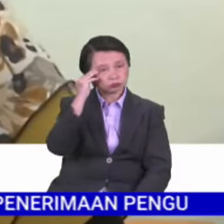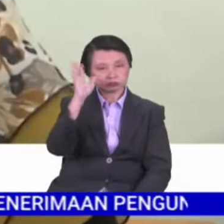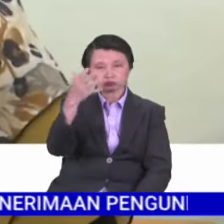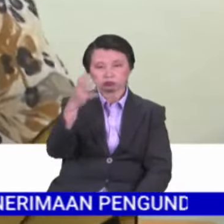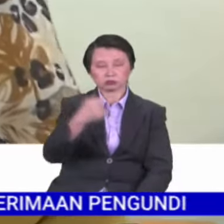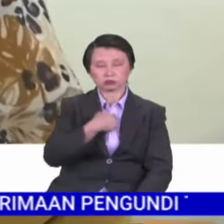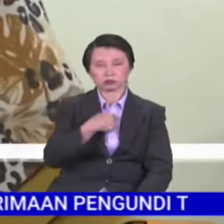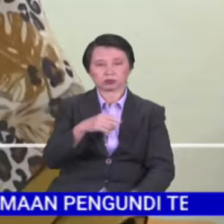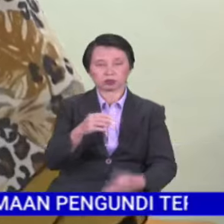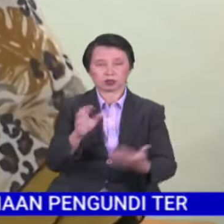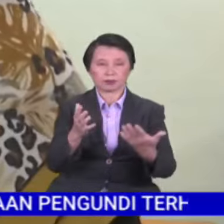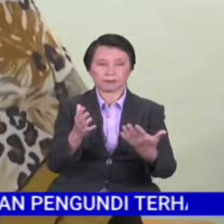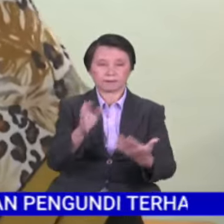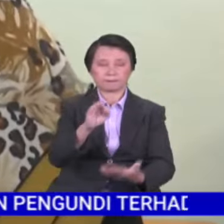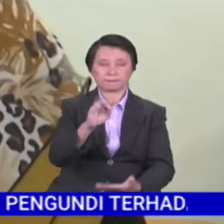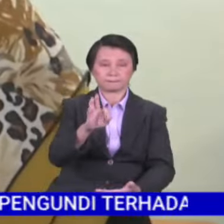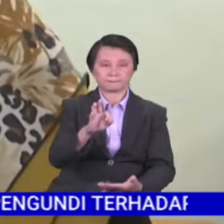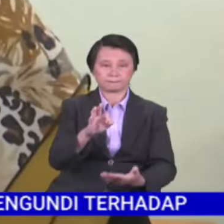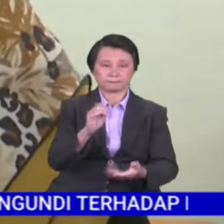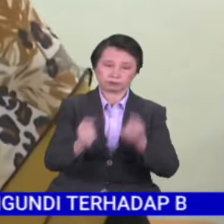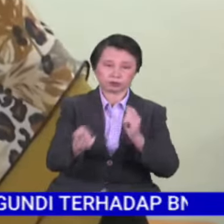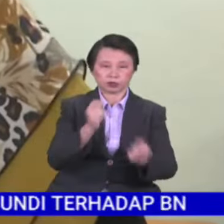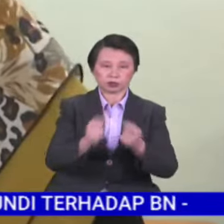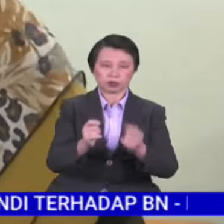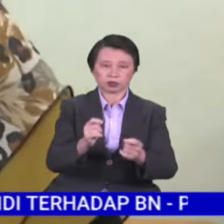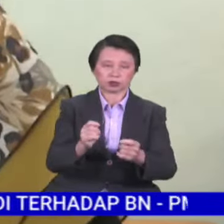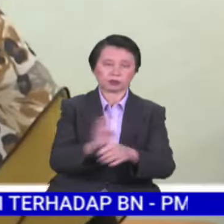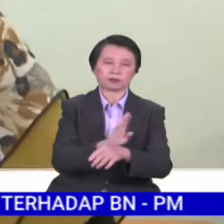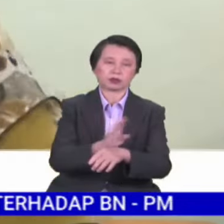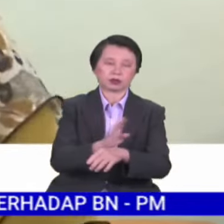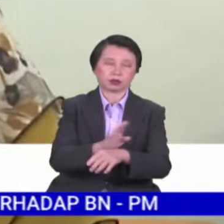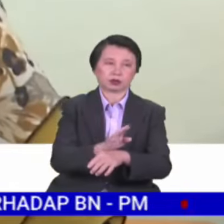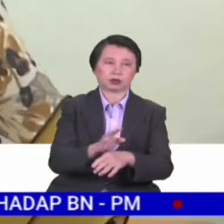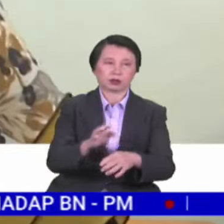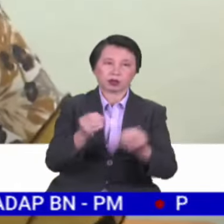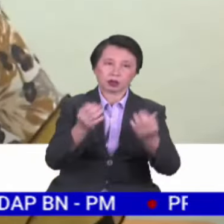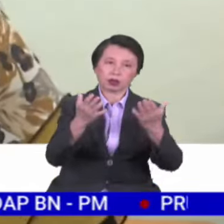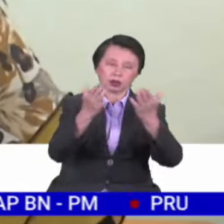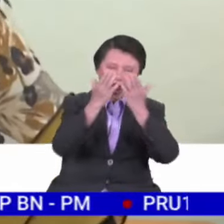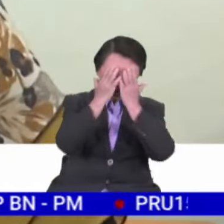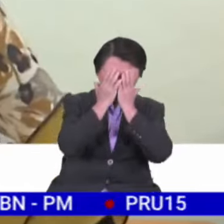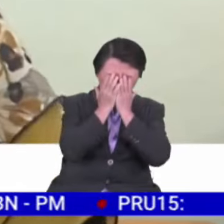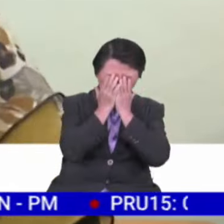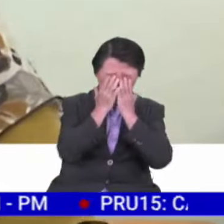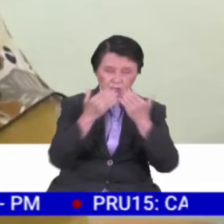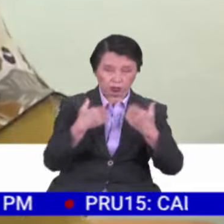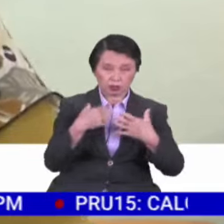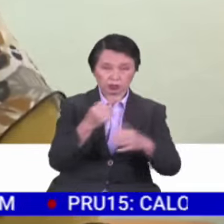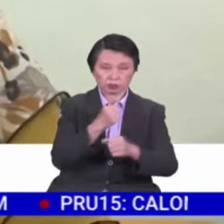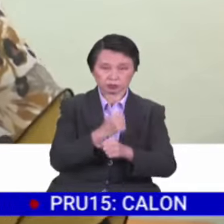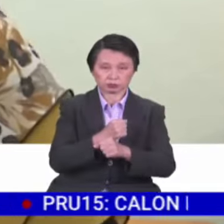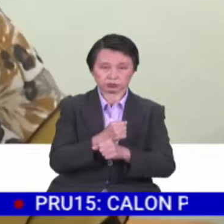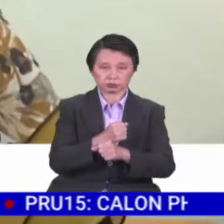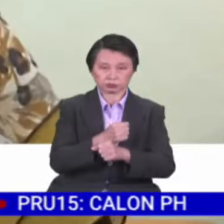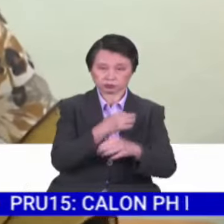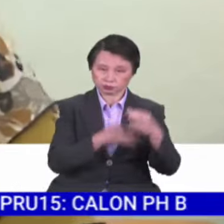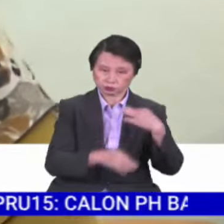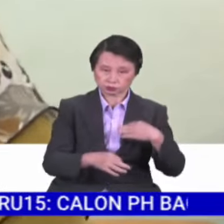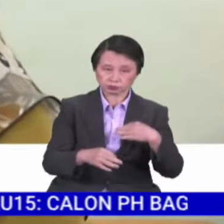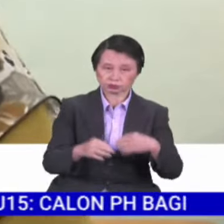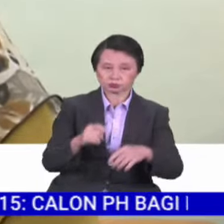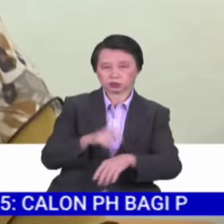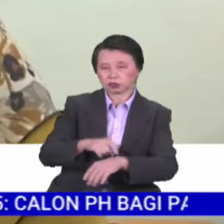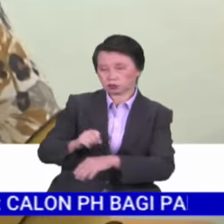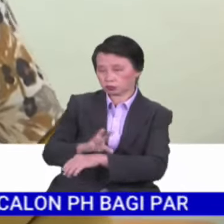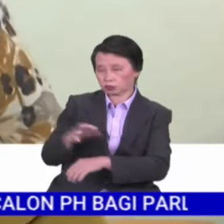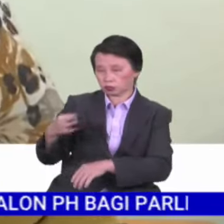berniaga dalam FB page, TikTok, Instagram dan alhamdulillah ada mendapat GKP semasa COVID, dapat